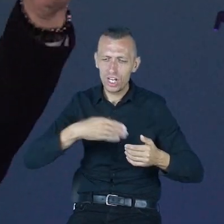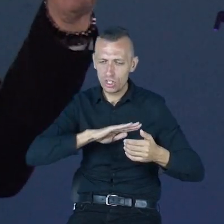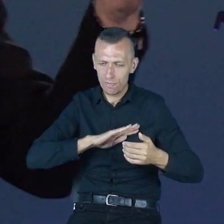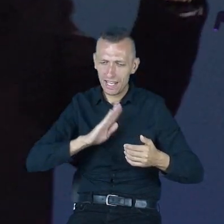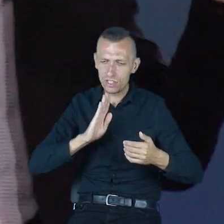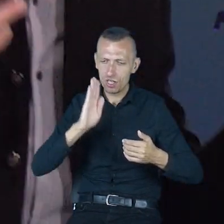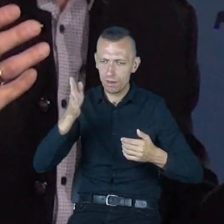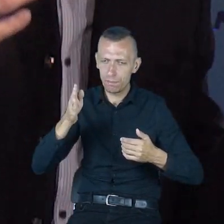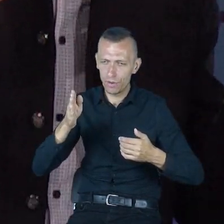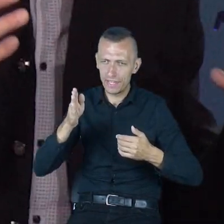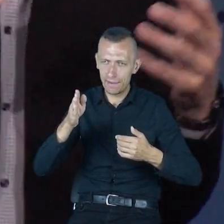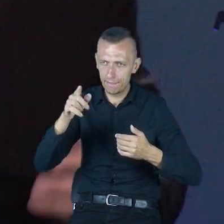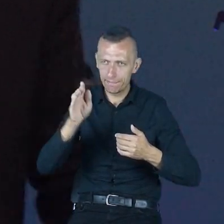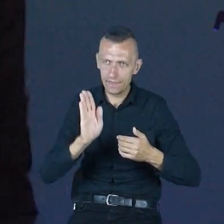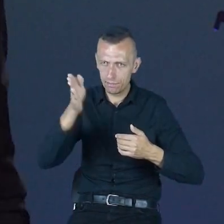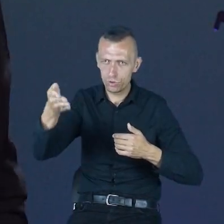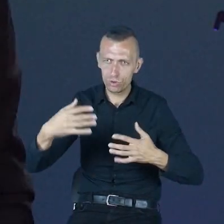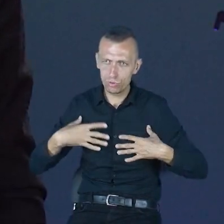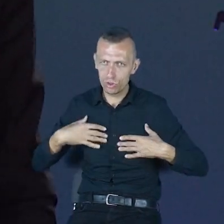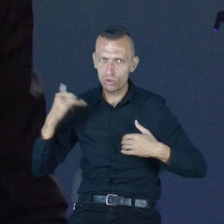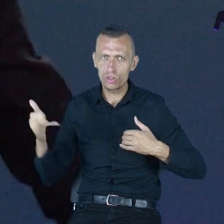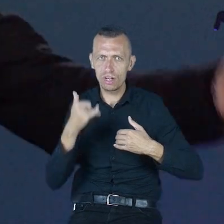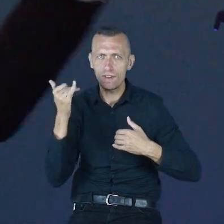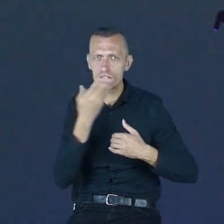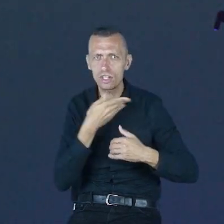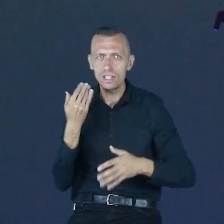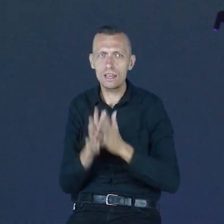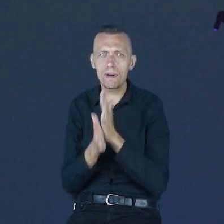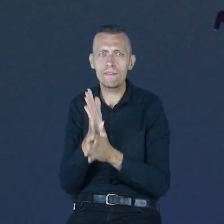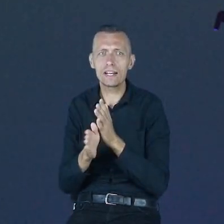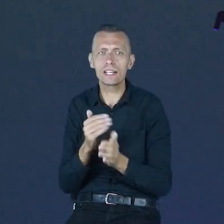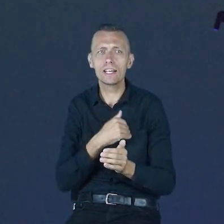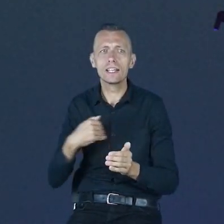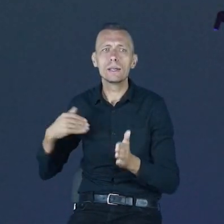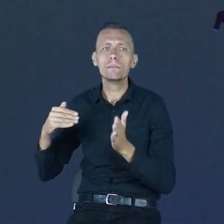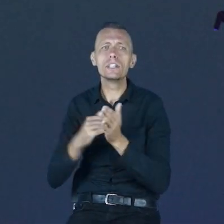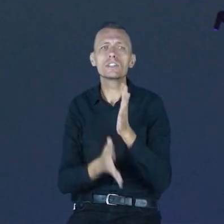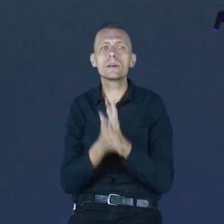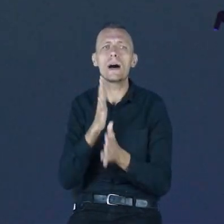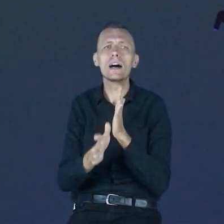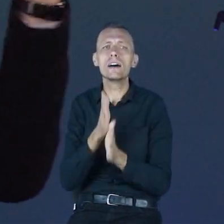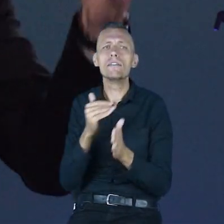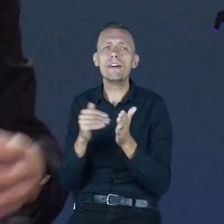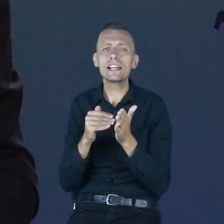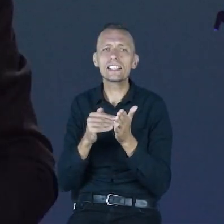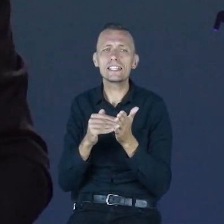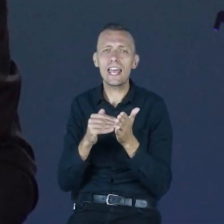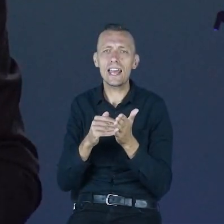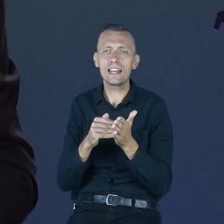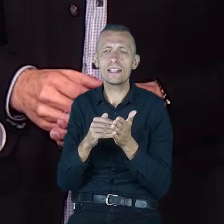to, aby żyć z Bogiem. Żeby nie sprzedać, nie wymienić na drobne tego, co jest